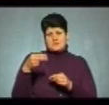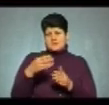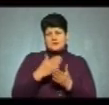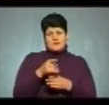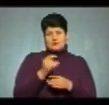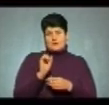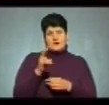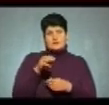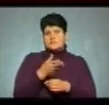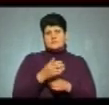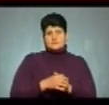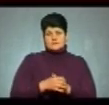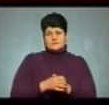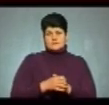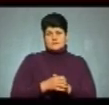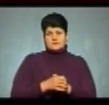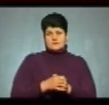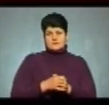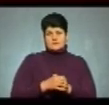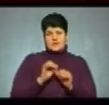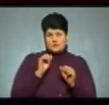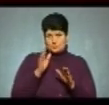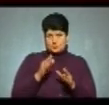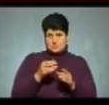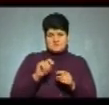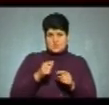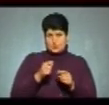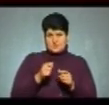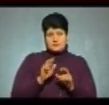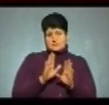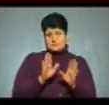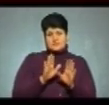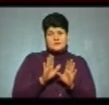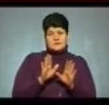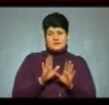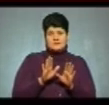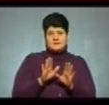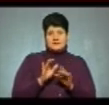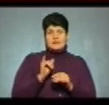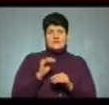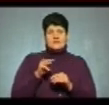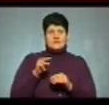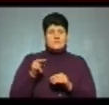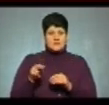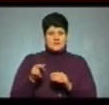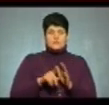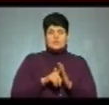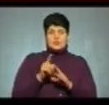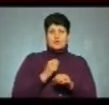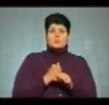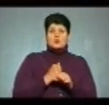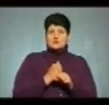цьому акті. Може таке бути, що щось підкрутили? Ні, підкрутили це неможливо, просто ІТП, як я вже говорив, воно почало